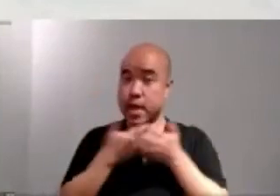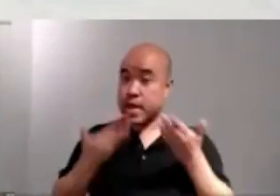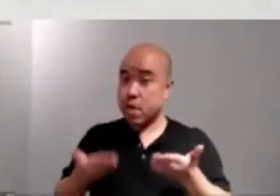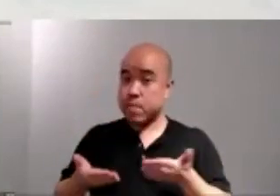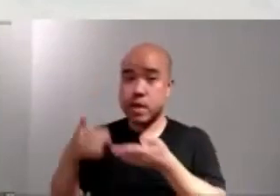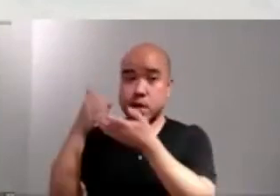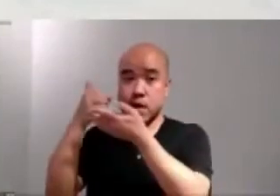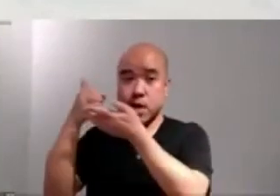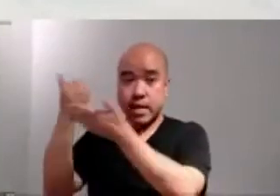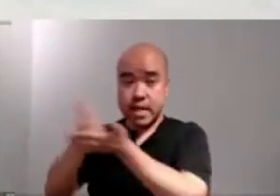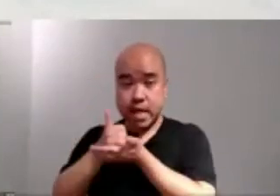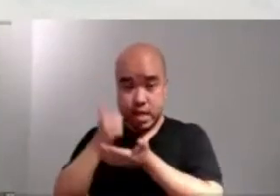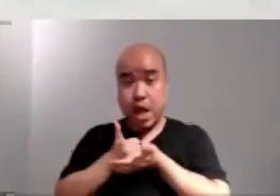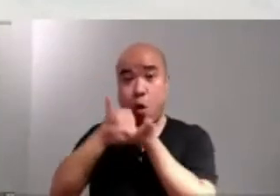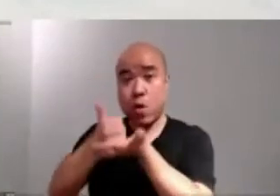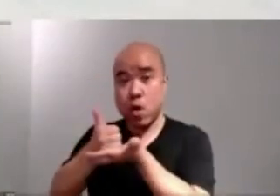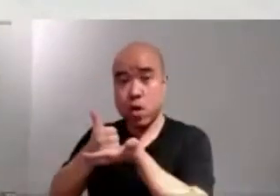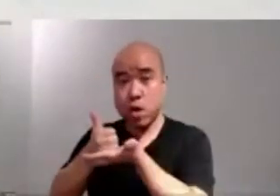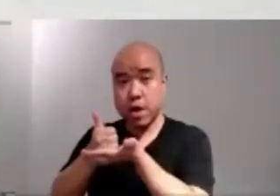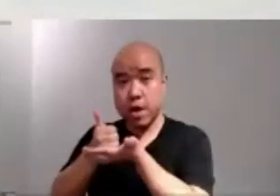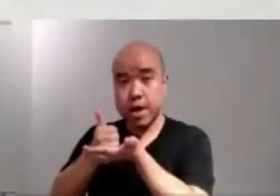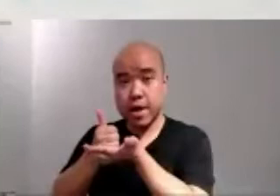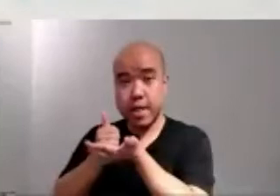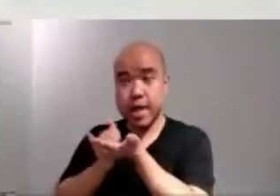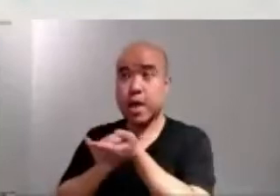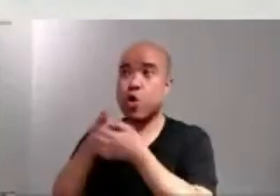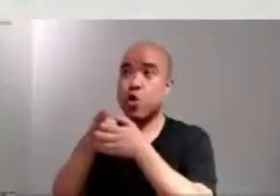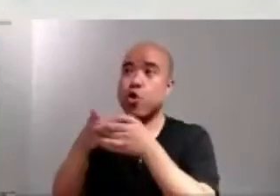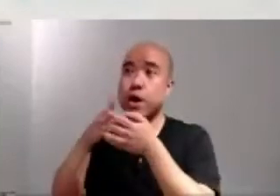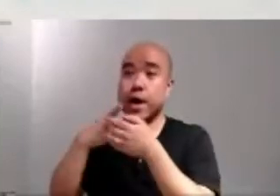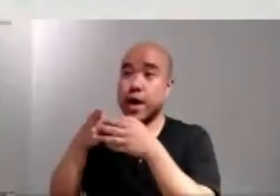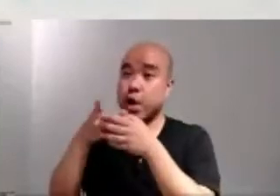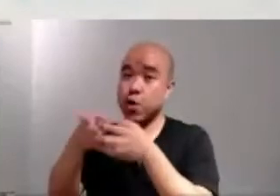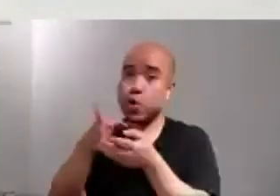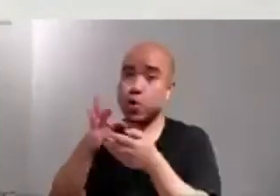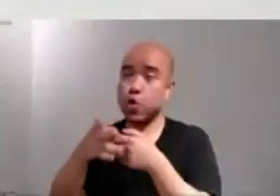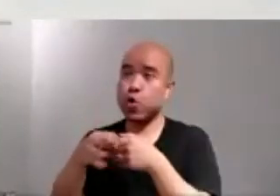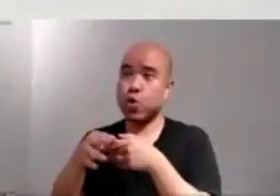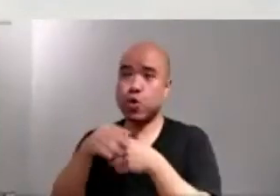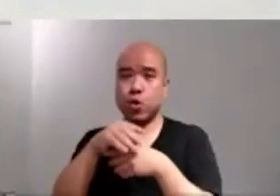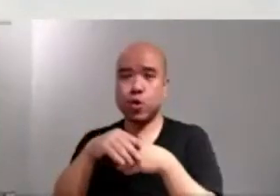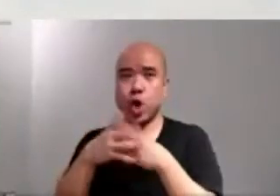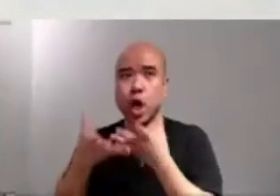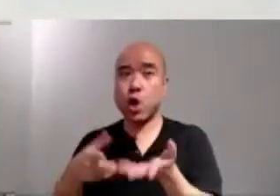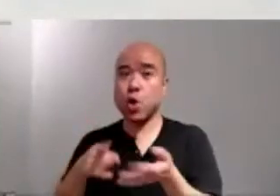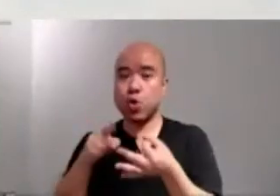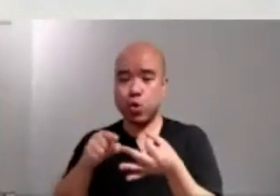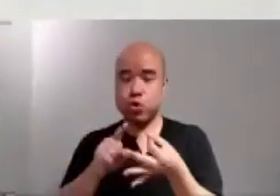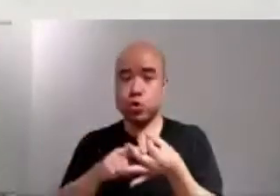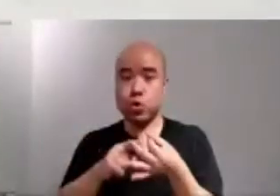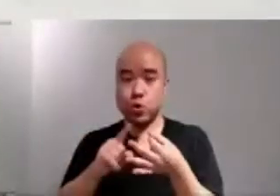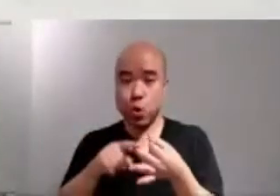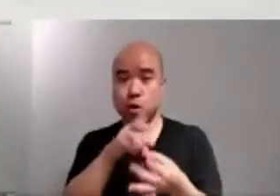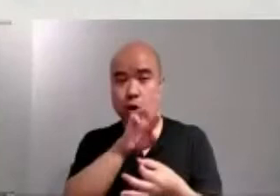個民間高峰會嘅主席容太 Rebecca 咁樣啦，咁佢都係我一個好好嘅學習對象。咁但係就係因為有呢啲